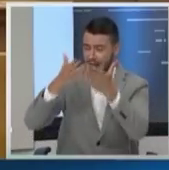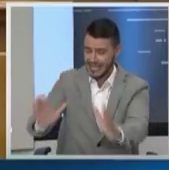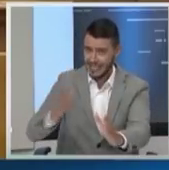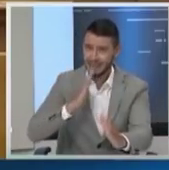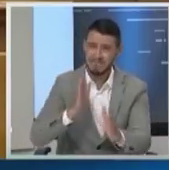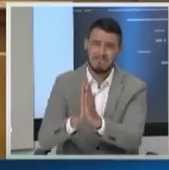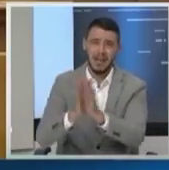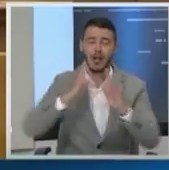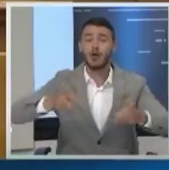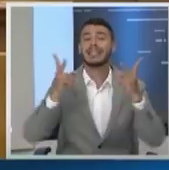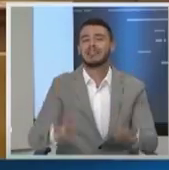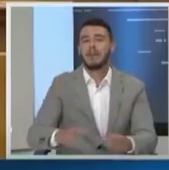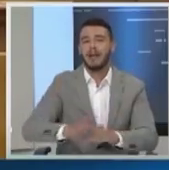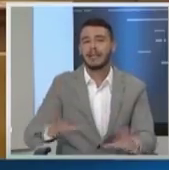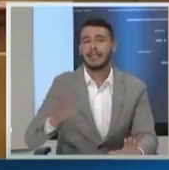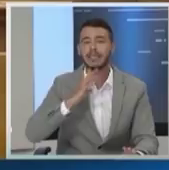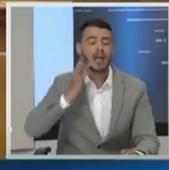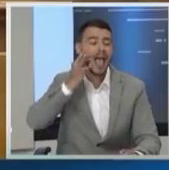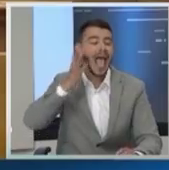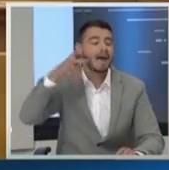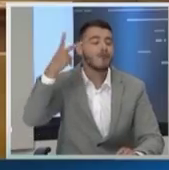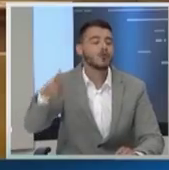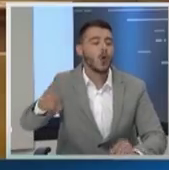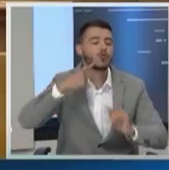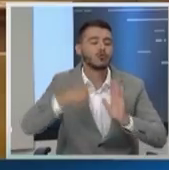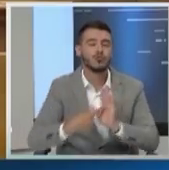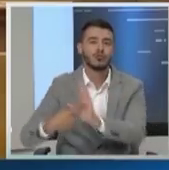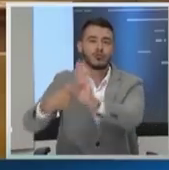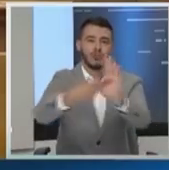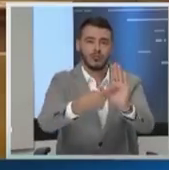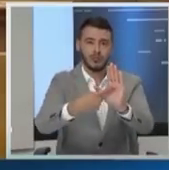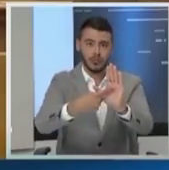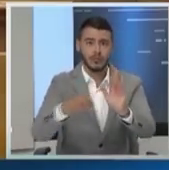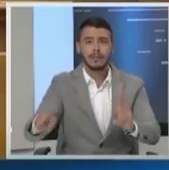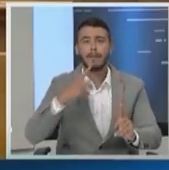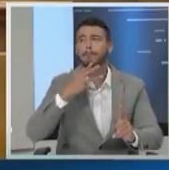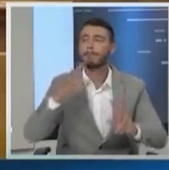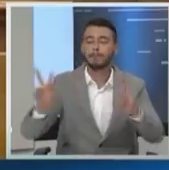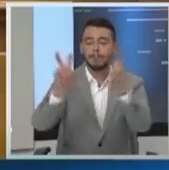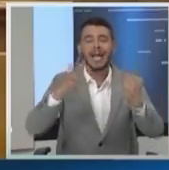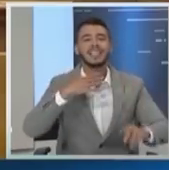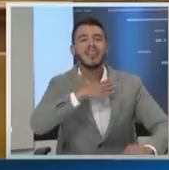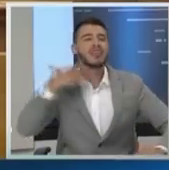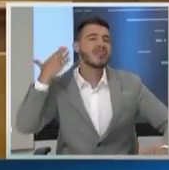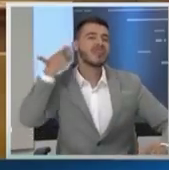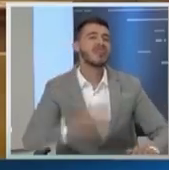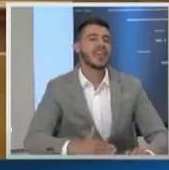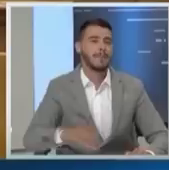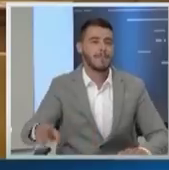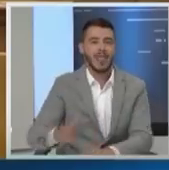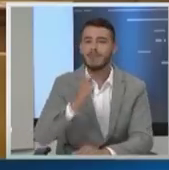Σταματήστε, κύριε Μητσοτάκη, να παρουσιάζετε τον εαυτό σας ως δήθεν θύμα της κακόβουλης